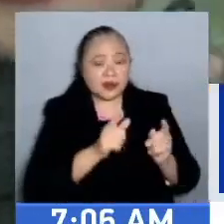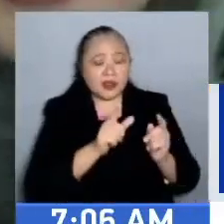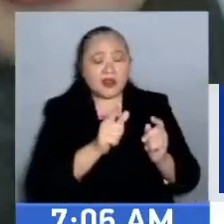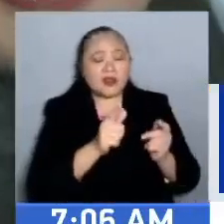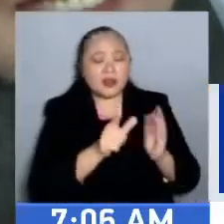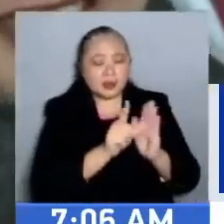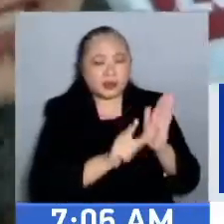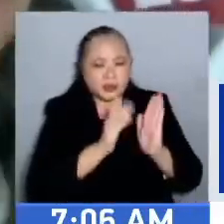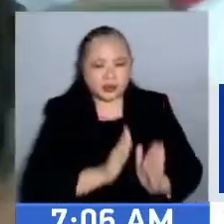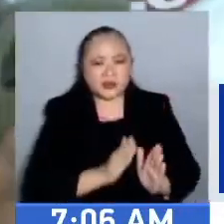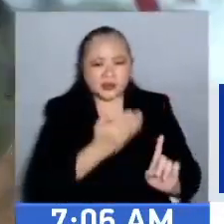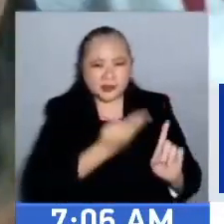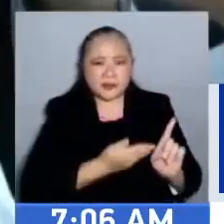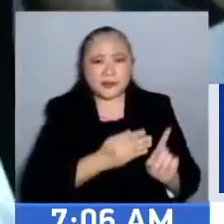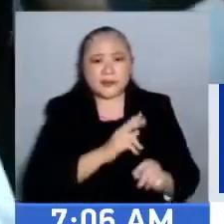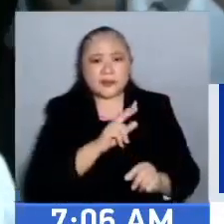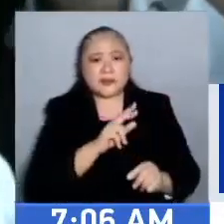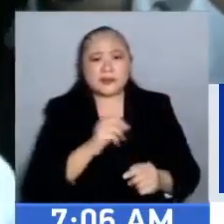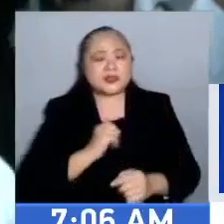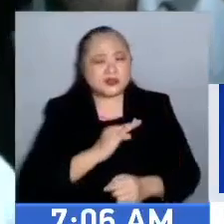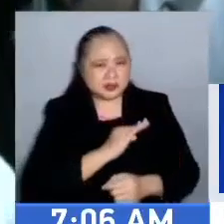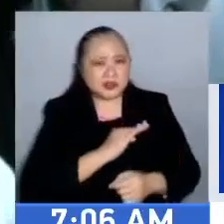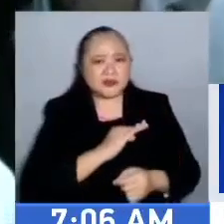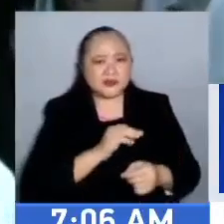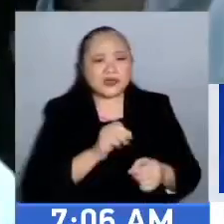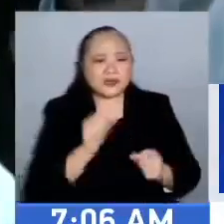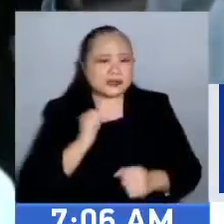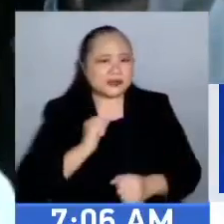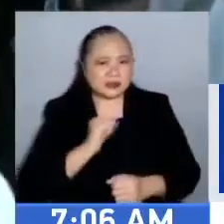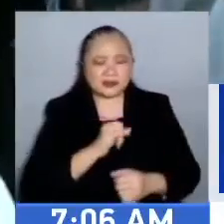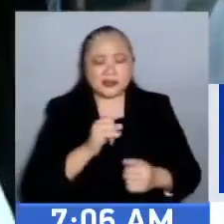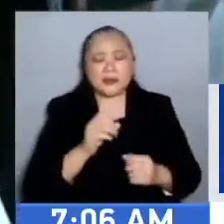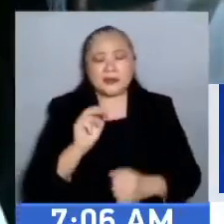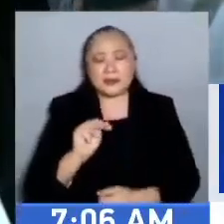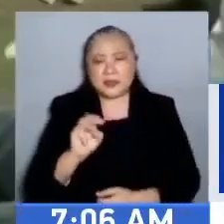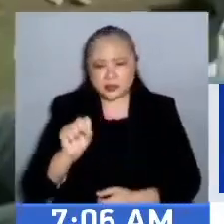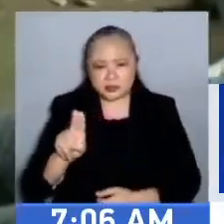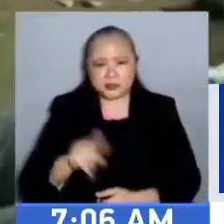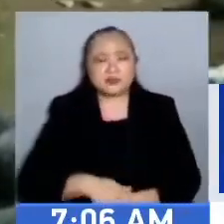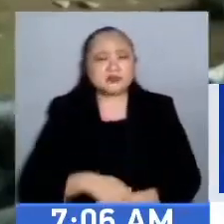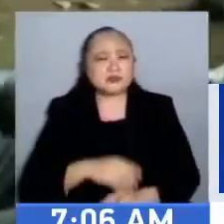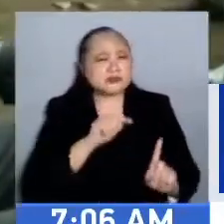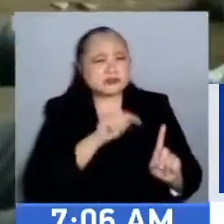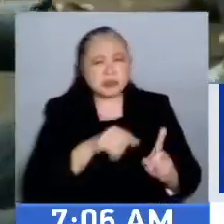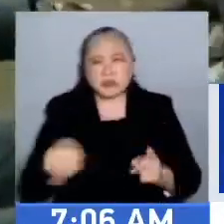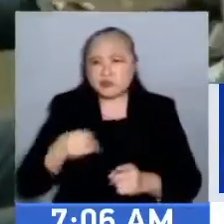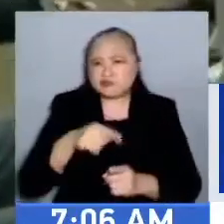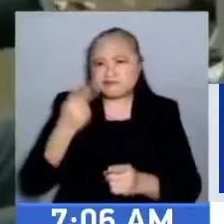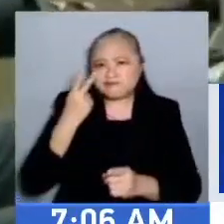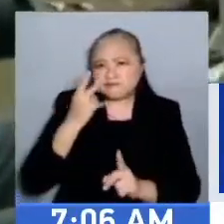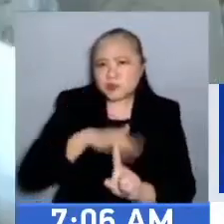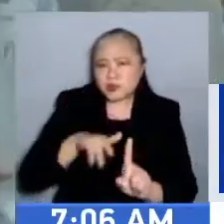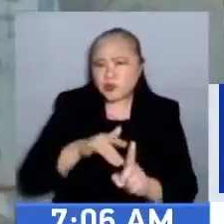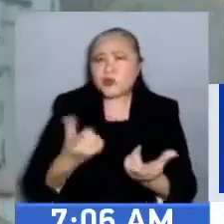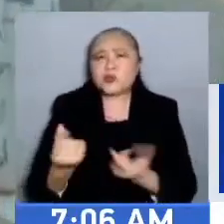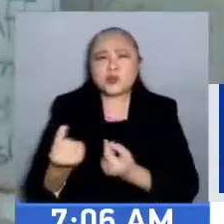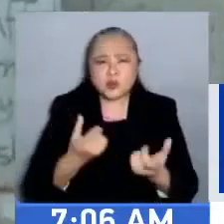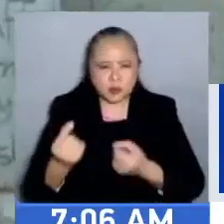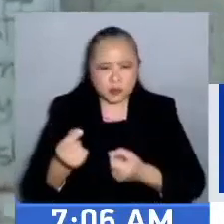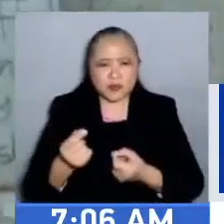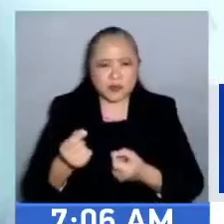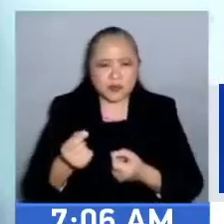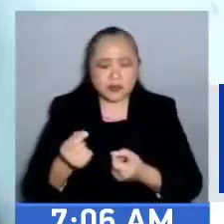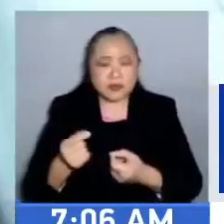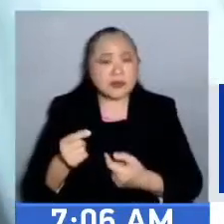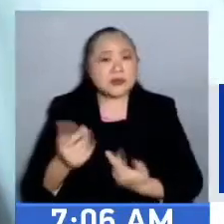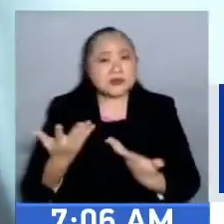management staff ng MSU Marawi, pinag-aaralan naman nila ang mga bang na gagawin kabilang na ang pag-shift sa online